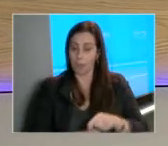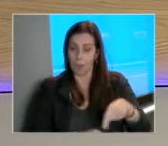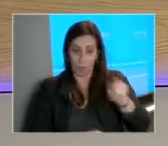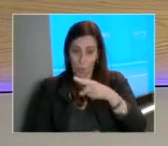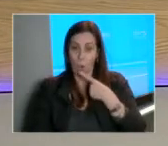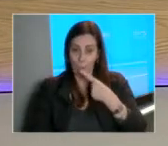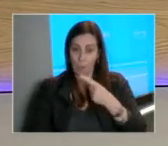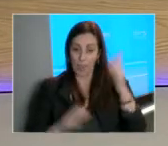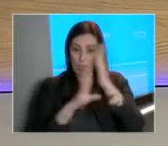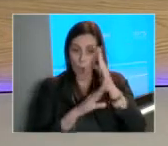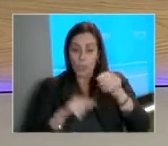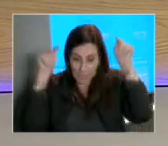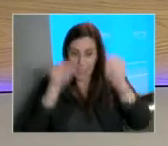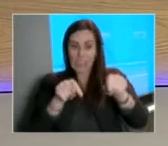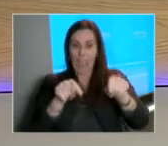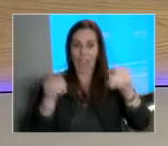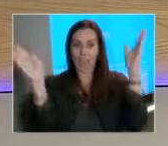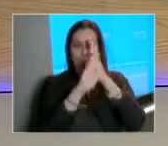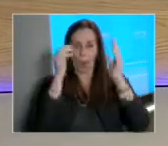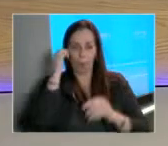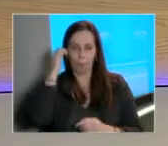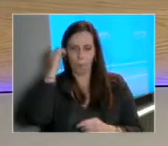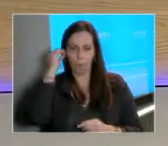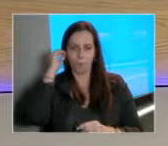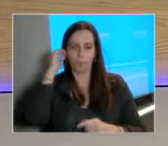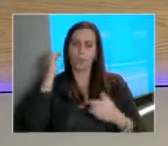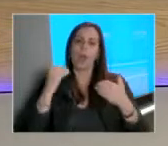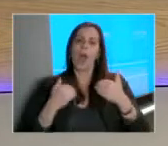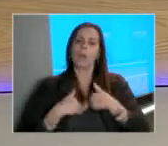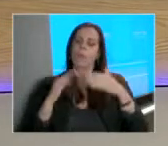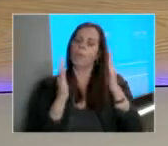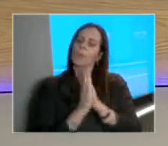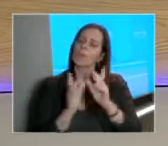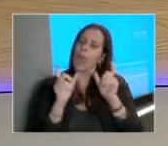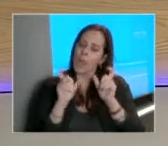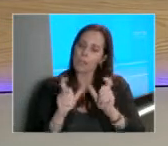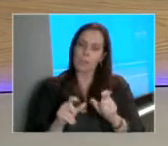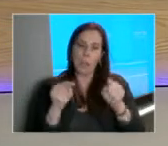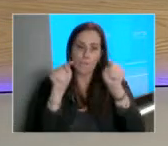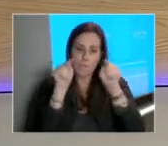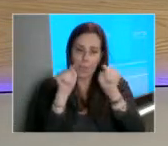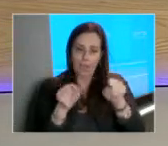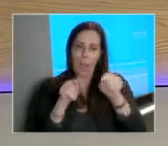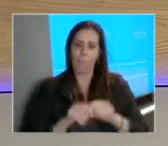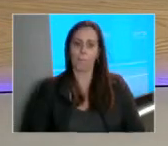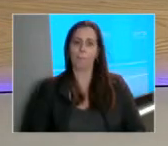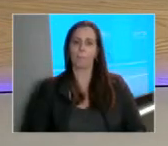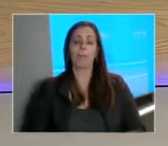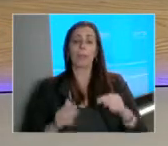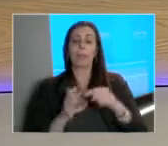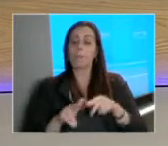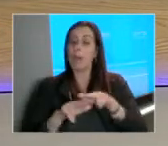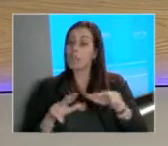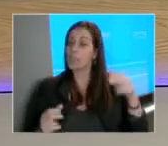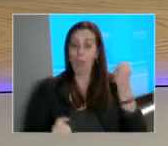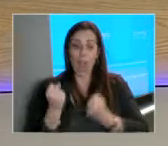ואתם מדברים על טרור? זה טרור! אנחנו מבקשים חסינות מכם נבחרי הציבור, כי